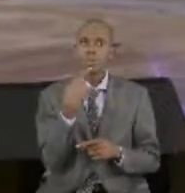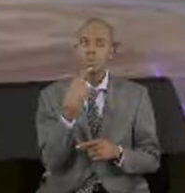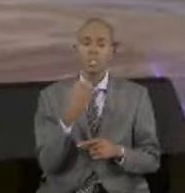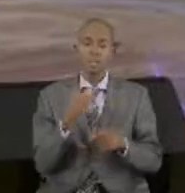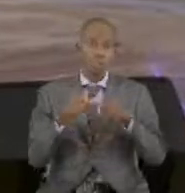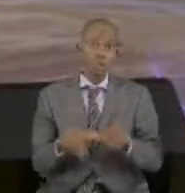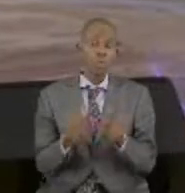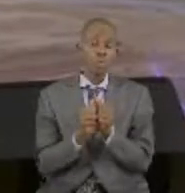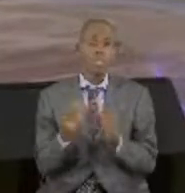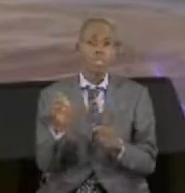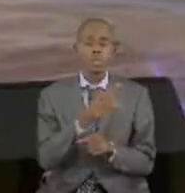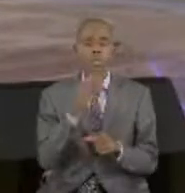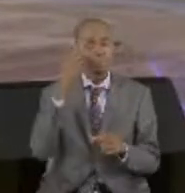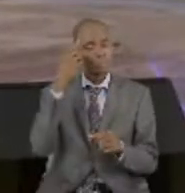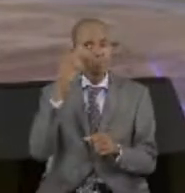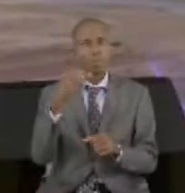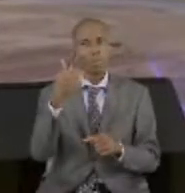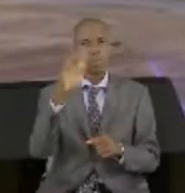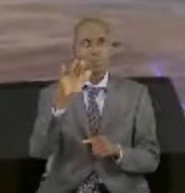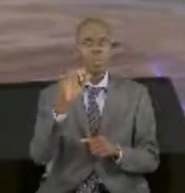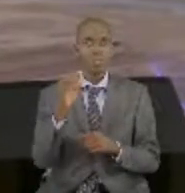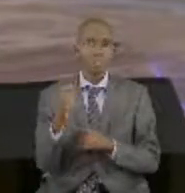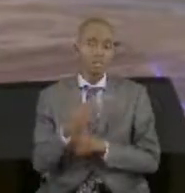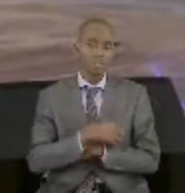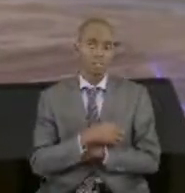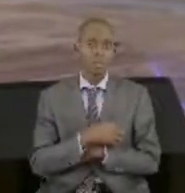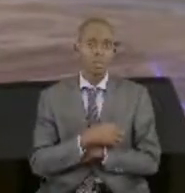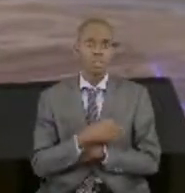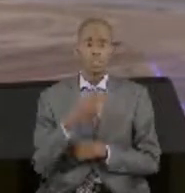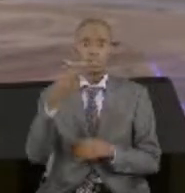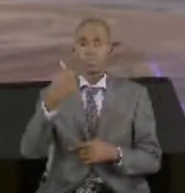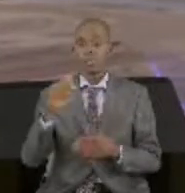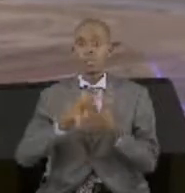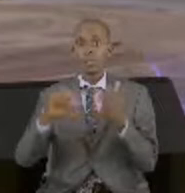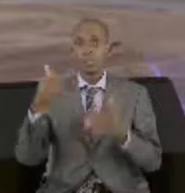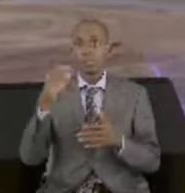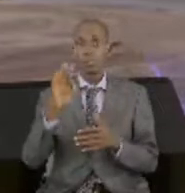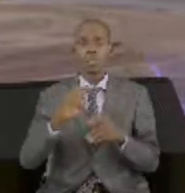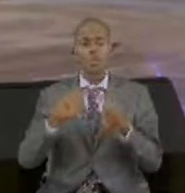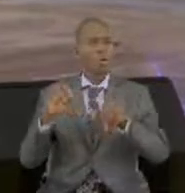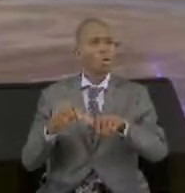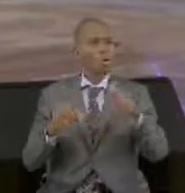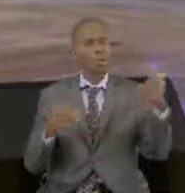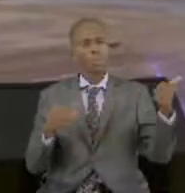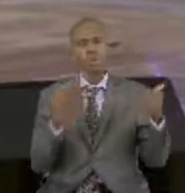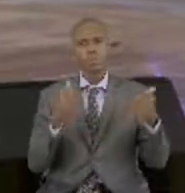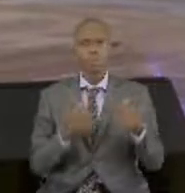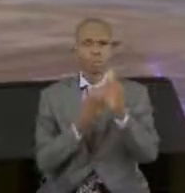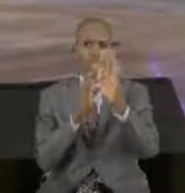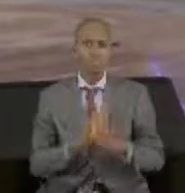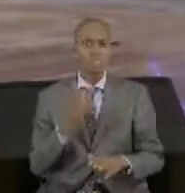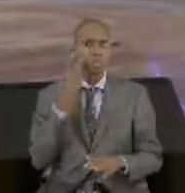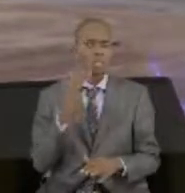lui verser 19 ans mais je ne vis aucun autre des apôtres si ce n'est à